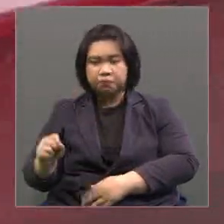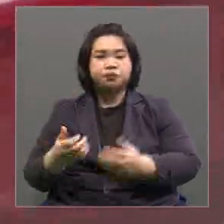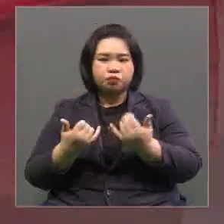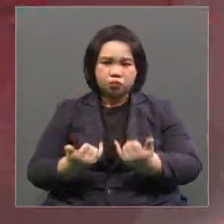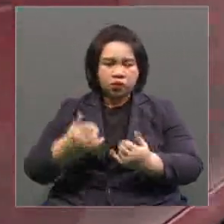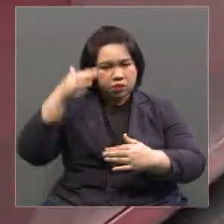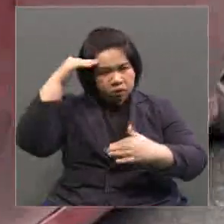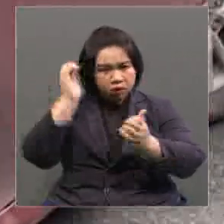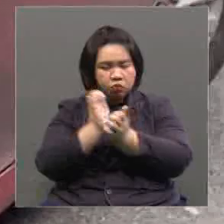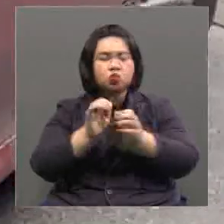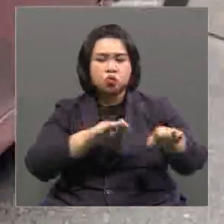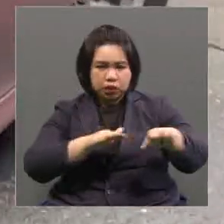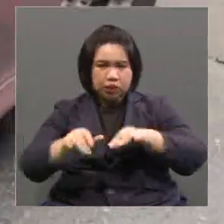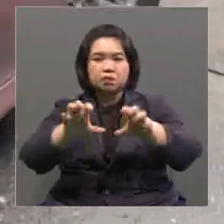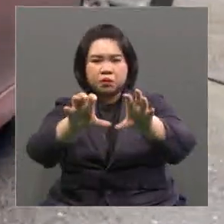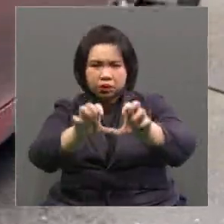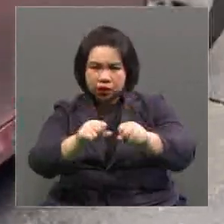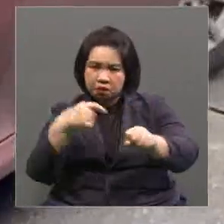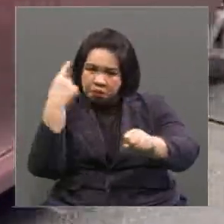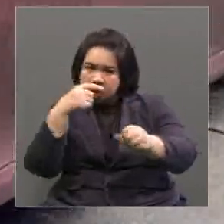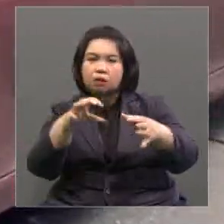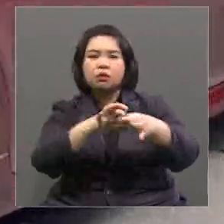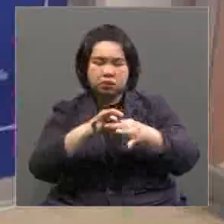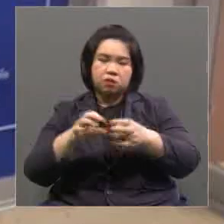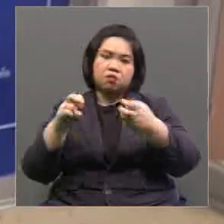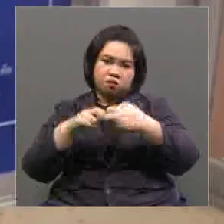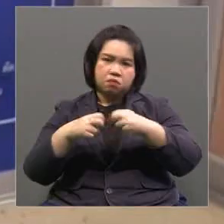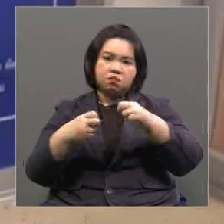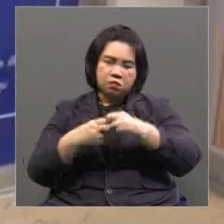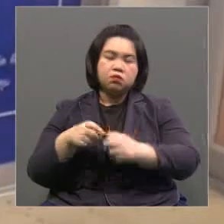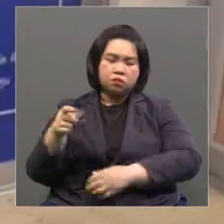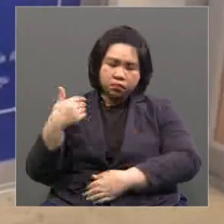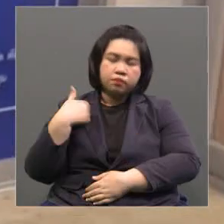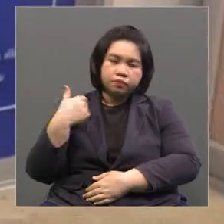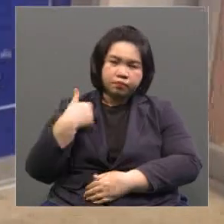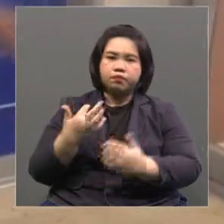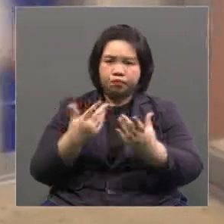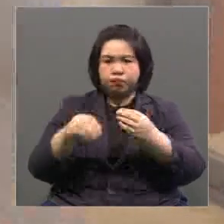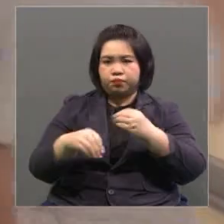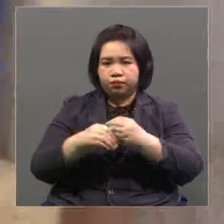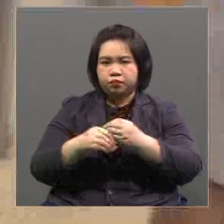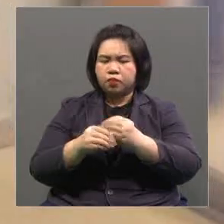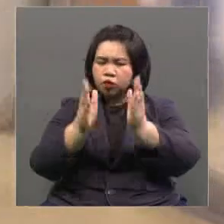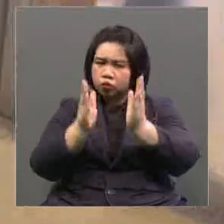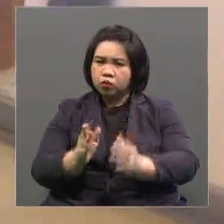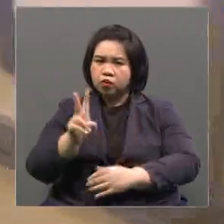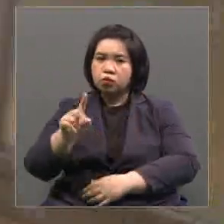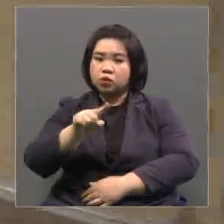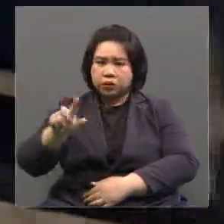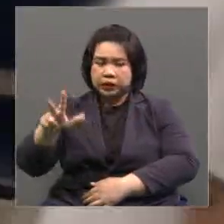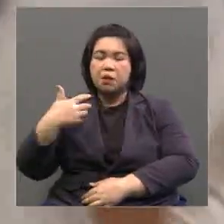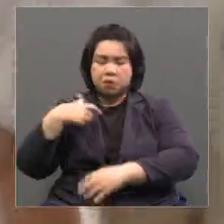ตอนนี้ตำรวจเตรียมออกหมายจับผู้ที่เชื่อมโยงกับการก่อเหตุของเด็กชายวัย 14ปีเพิ่มอีก 2-3ราย